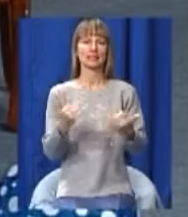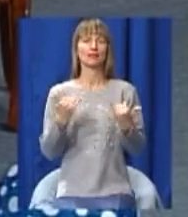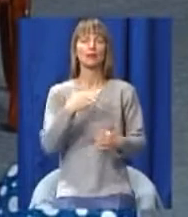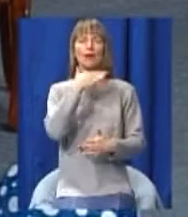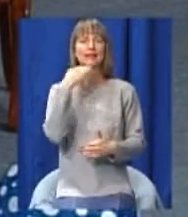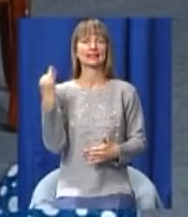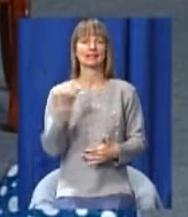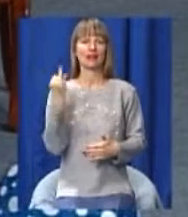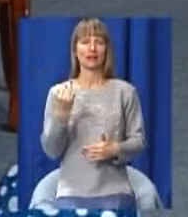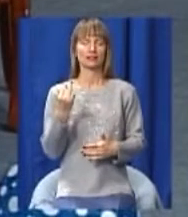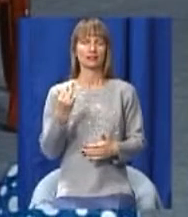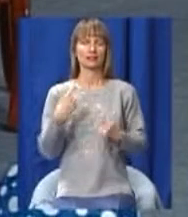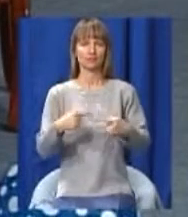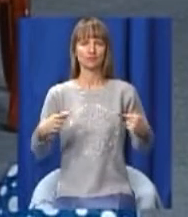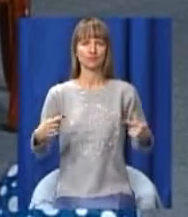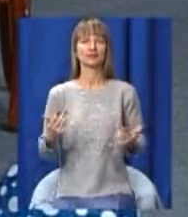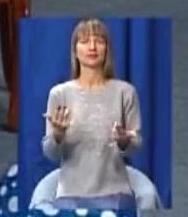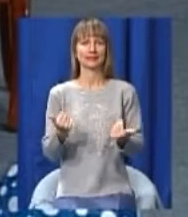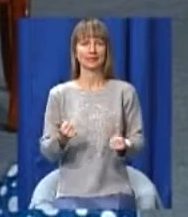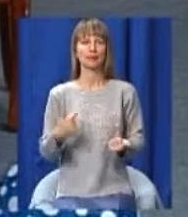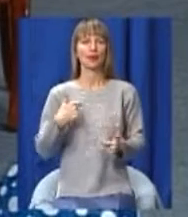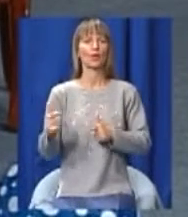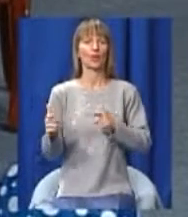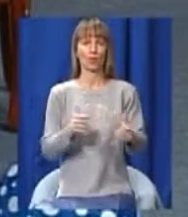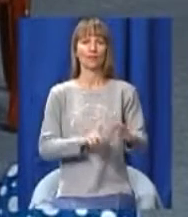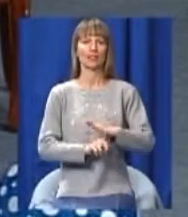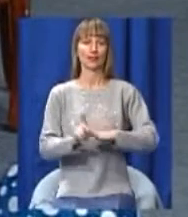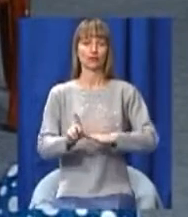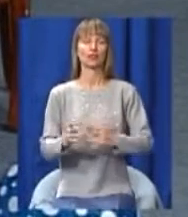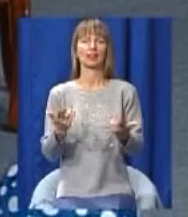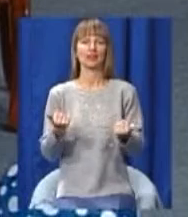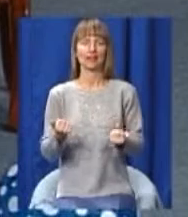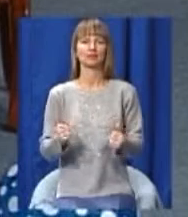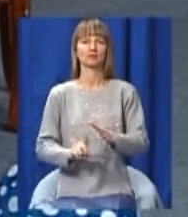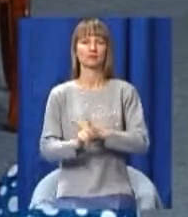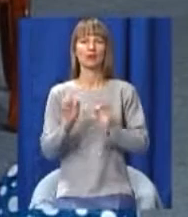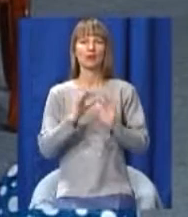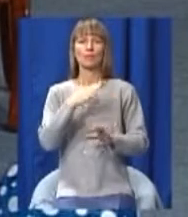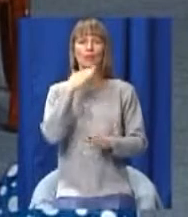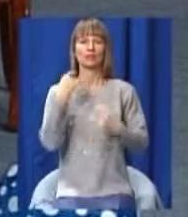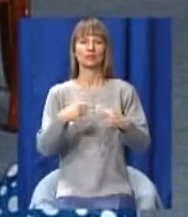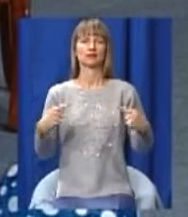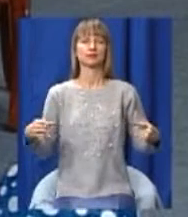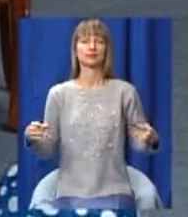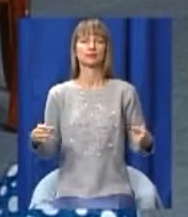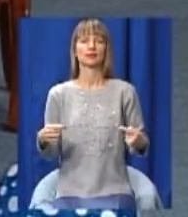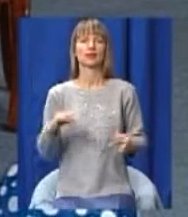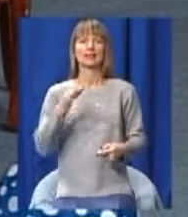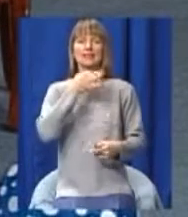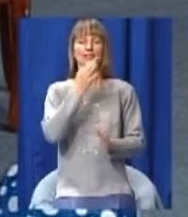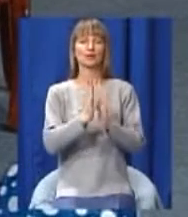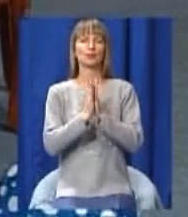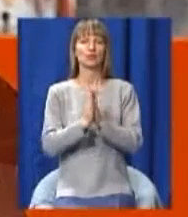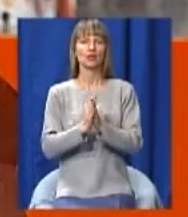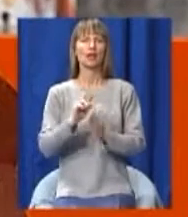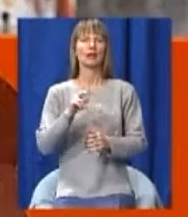дуже багато цікавих-цікавих речей. Так, Карина? Так. Ми готові приступати і так. починати розповідати про дуже багато різноманітні речі. А скажи, будь ласка,